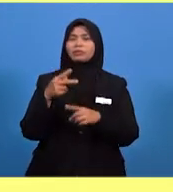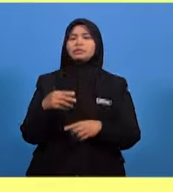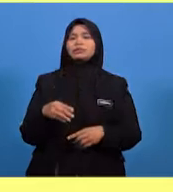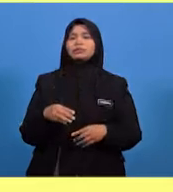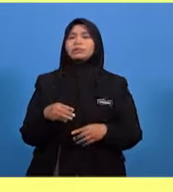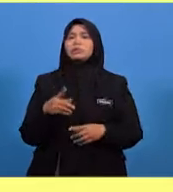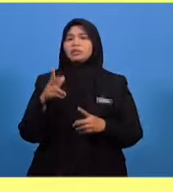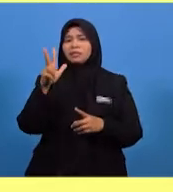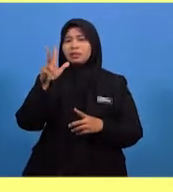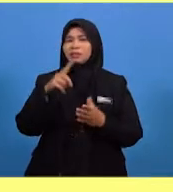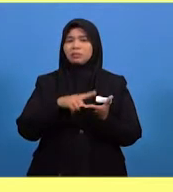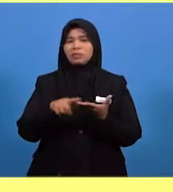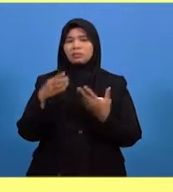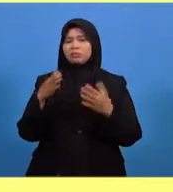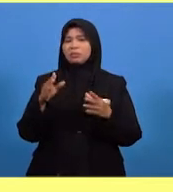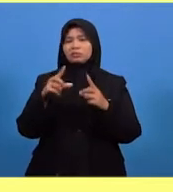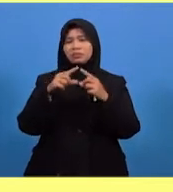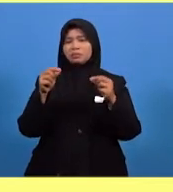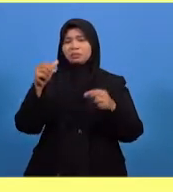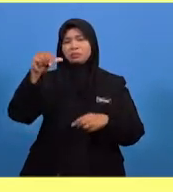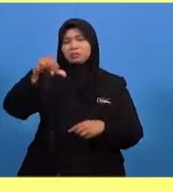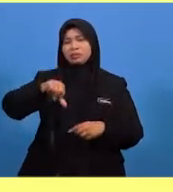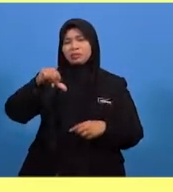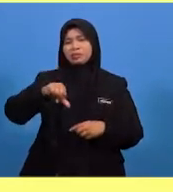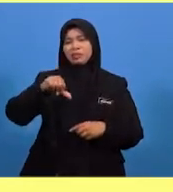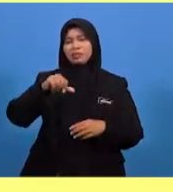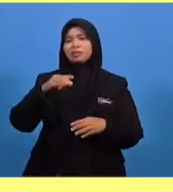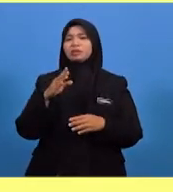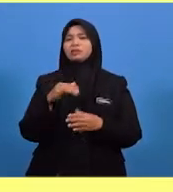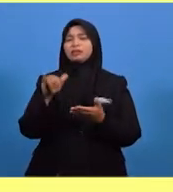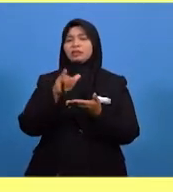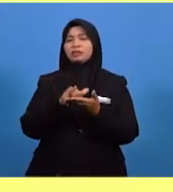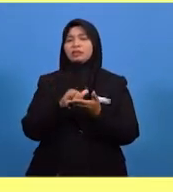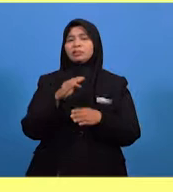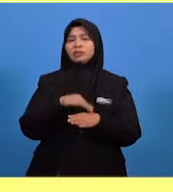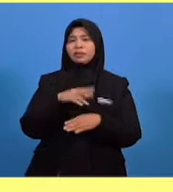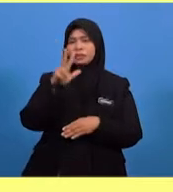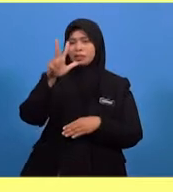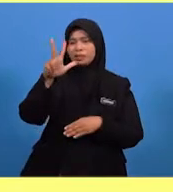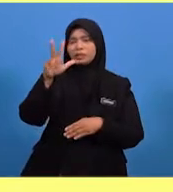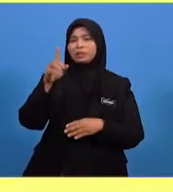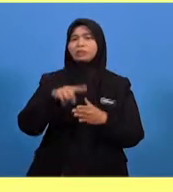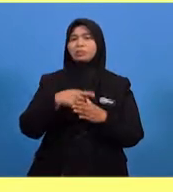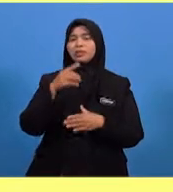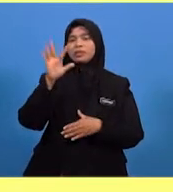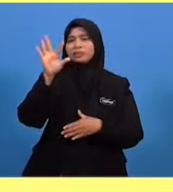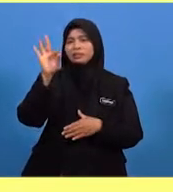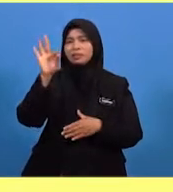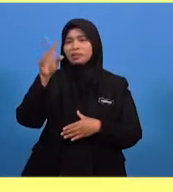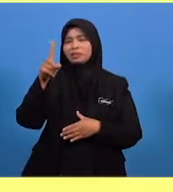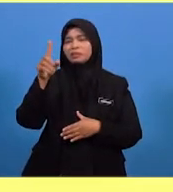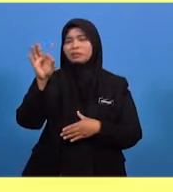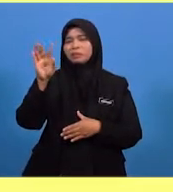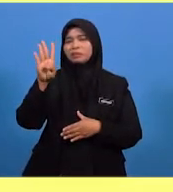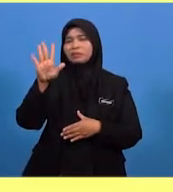yaitu pada 3 September 1945 di Hai